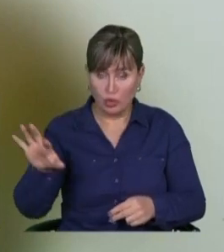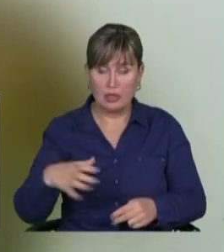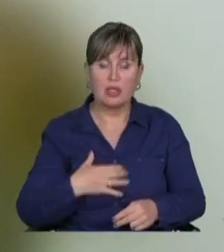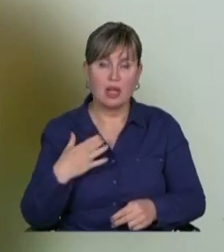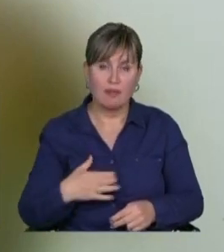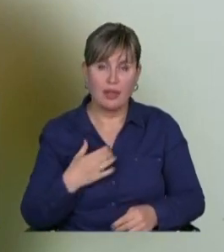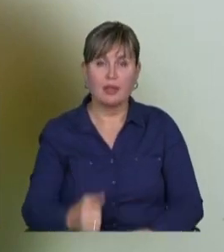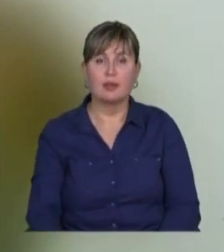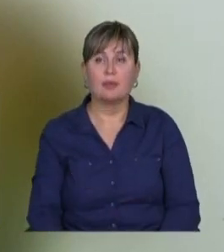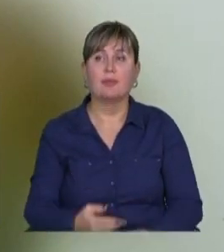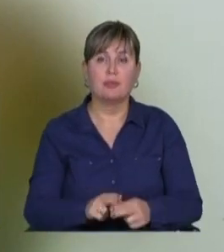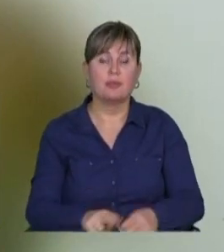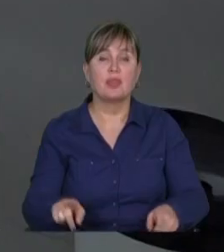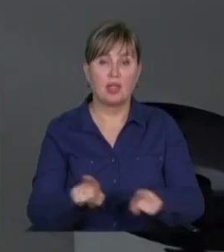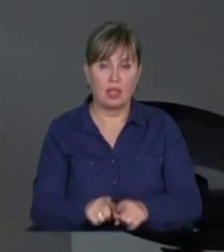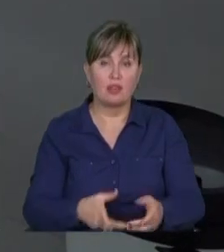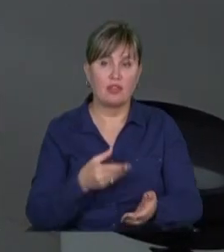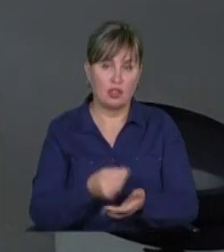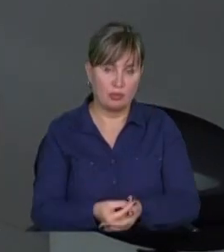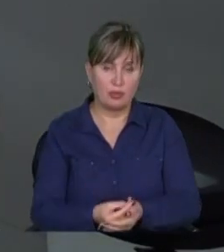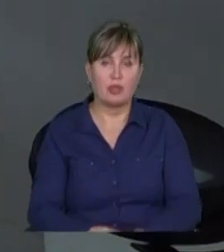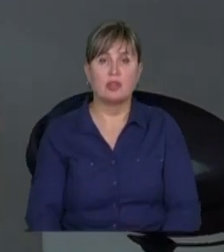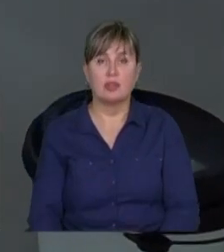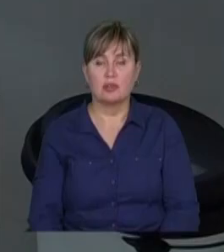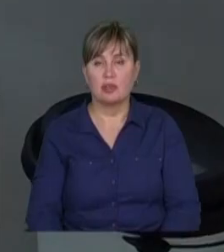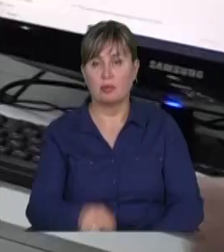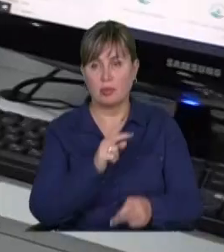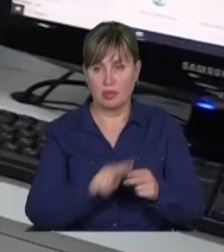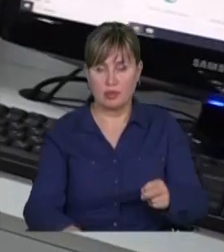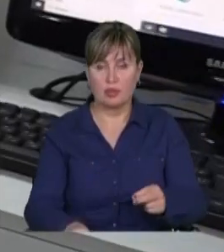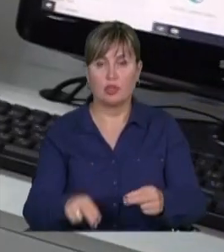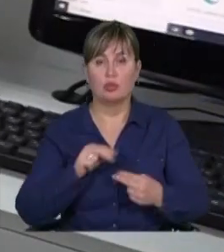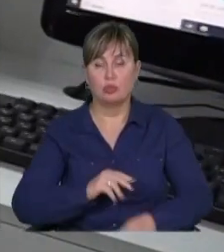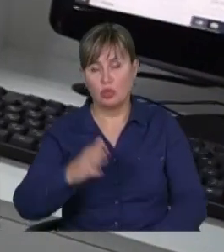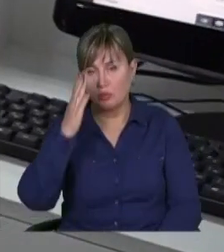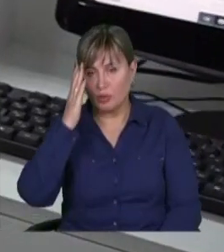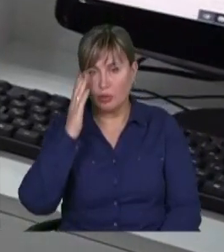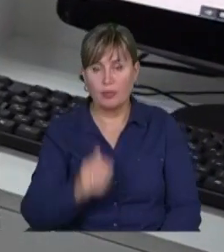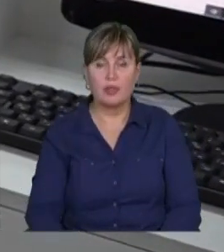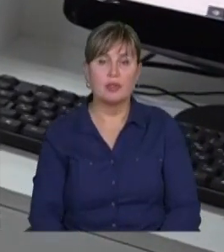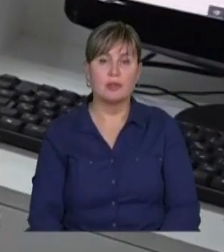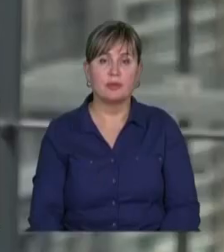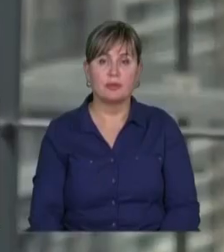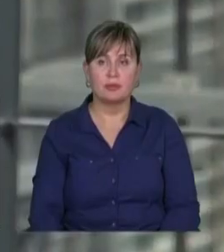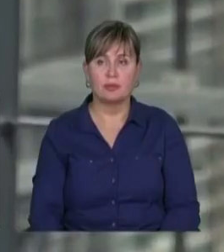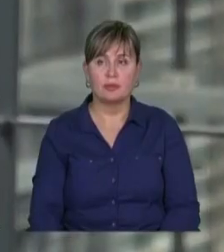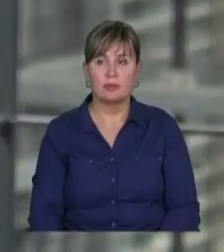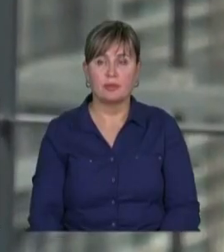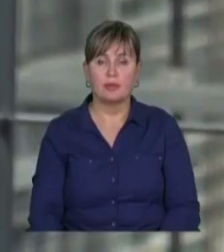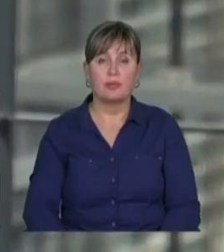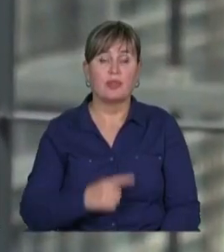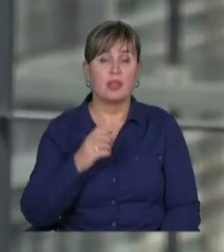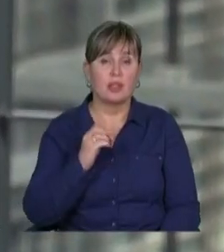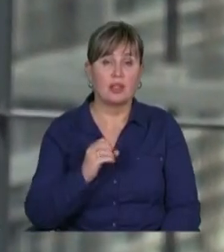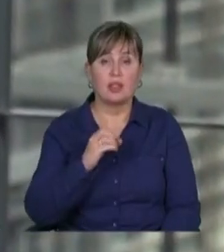страхования, который также выплачивает, отсюда выплачиваются деньги при потере трудоспособности, работоспособности. Единый